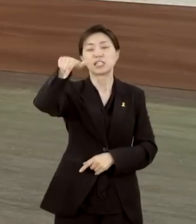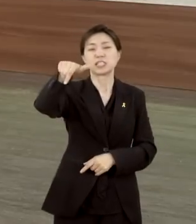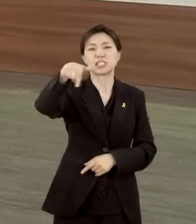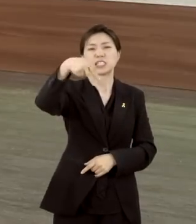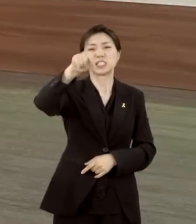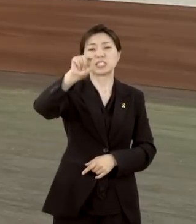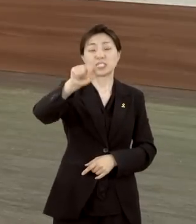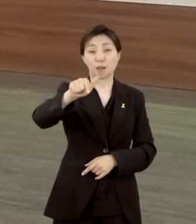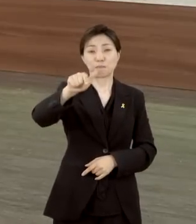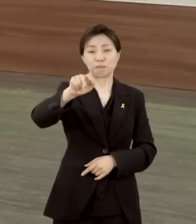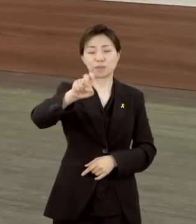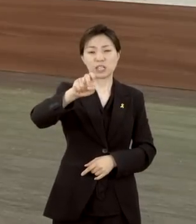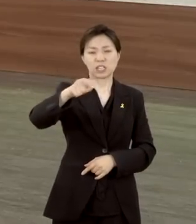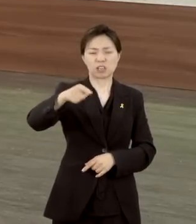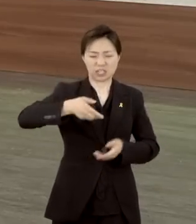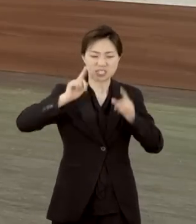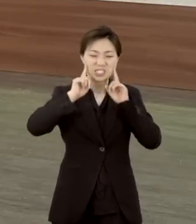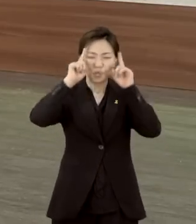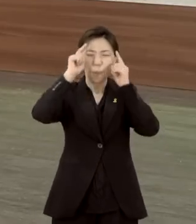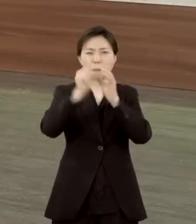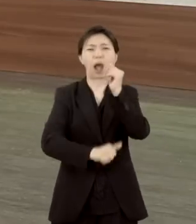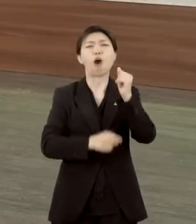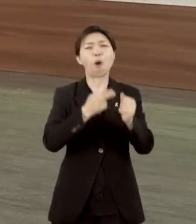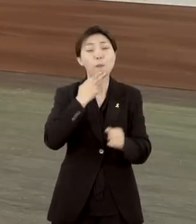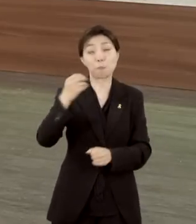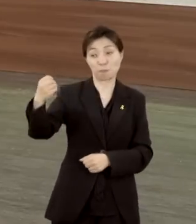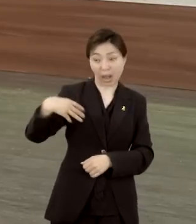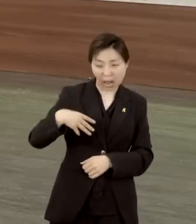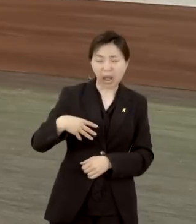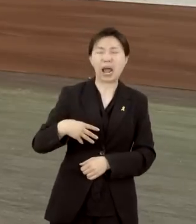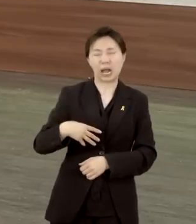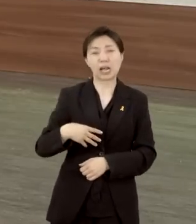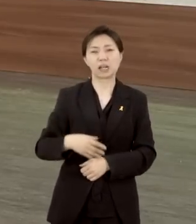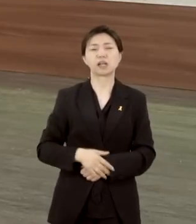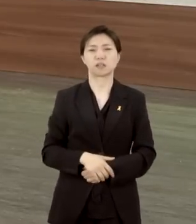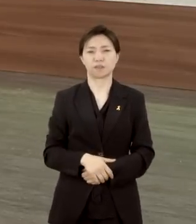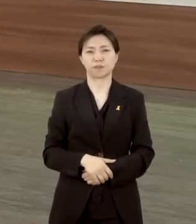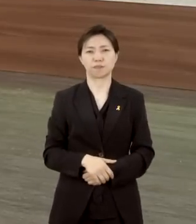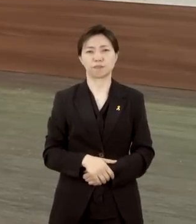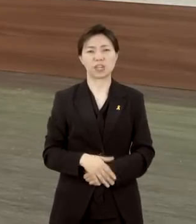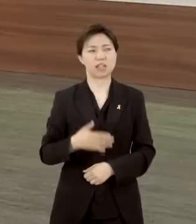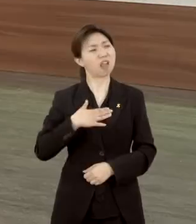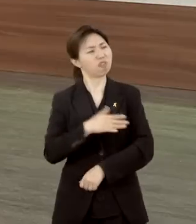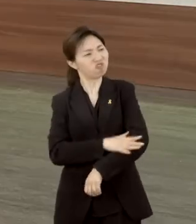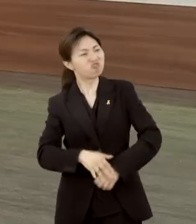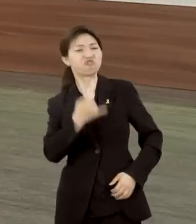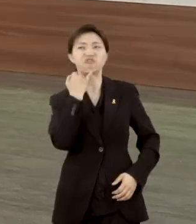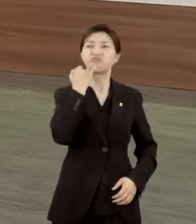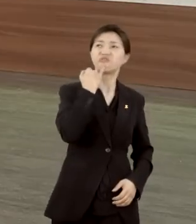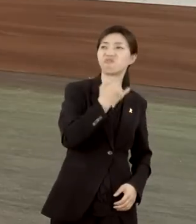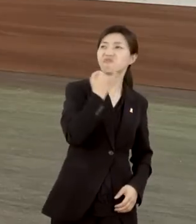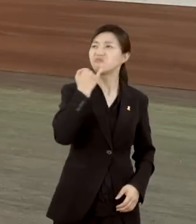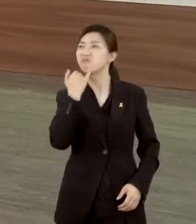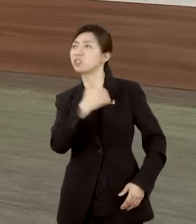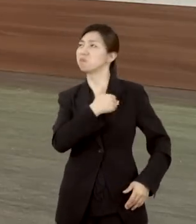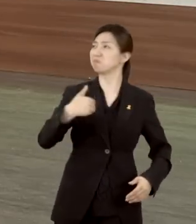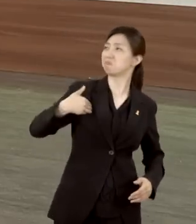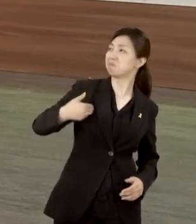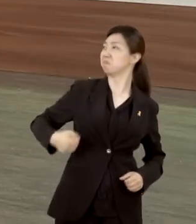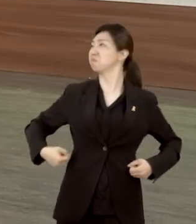여러분 뭐 나 정도면 잘 사는 거지 그러다 한방에 훅 가는 거예요